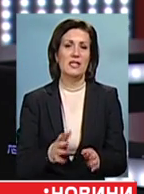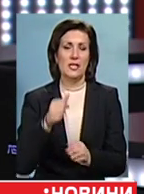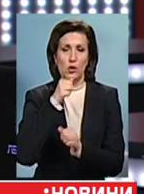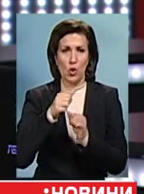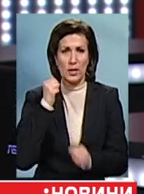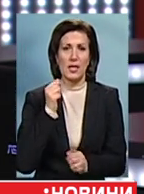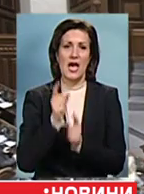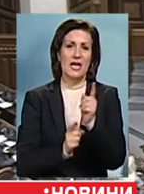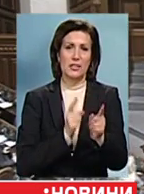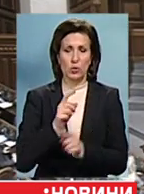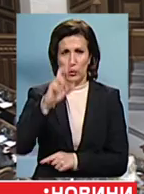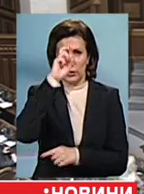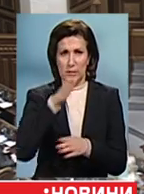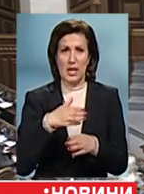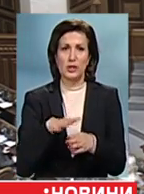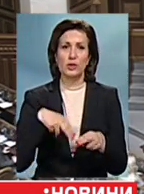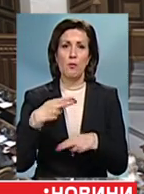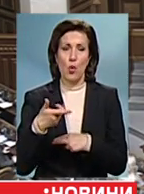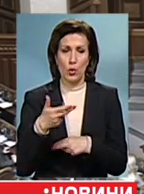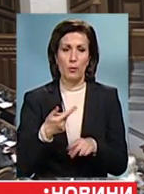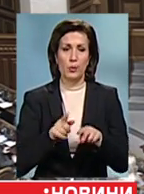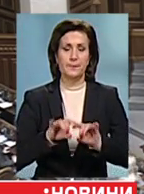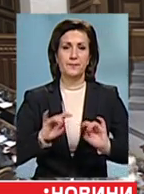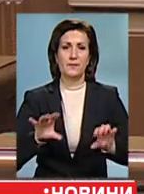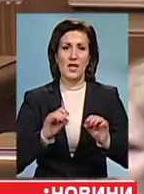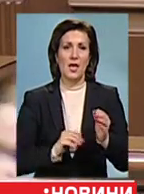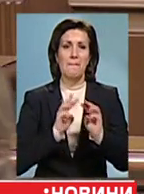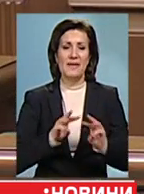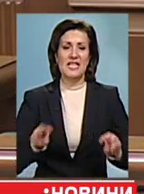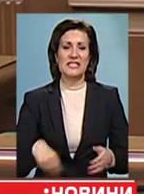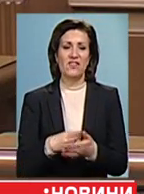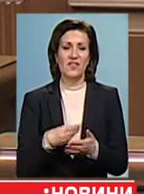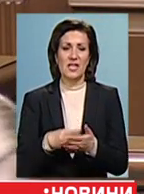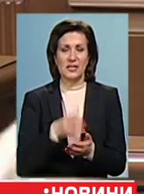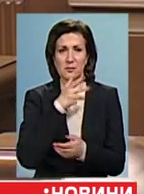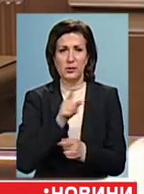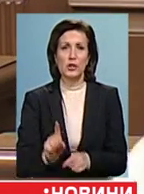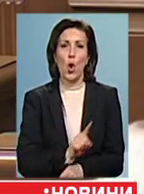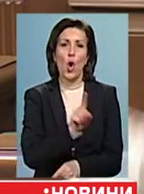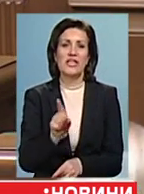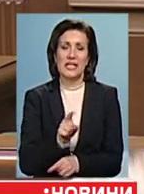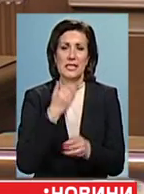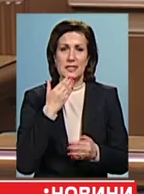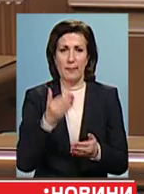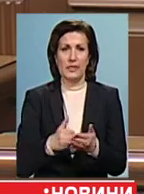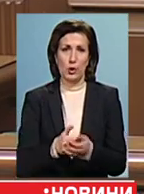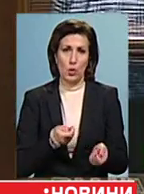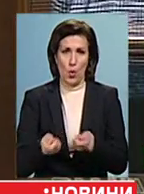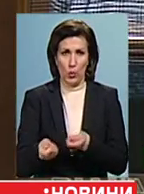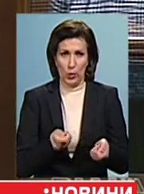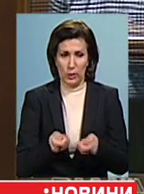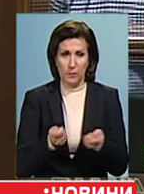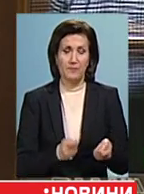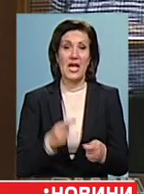реструктуризації держборгу. Про це у Верховній Раді розповіла міністр фінансів під час години запитань до уряду. За словами Наталії